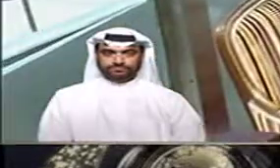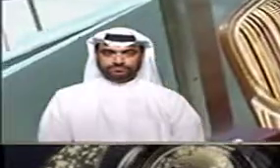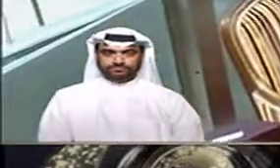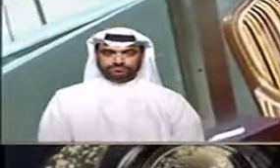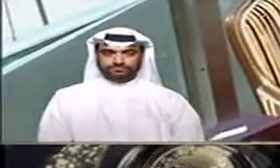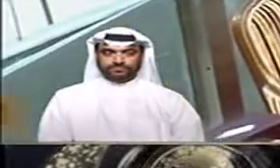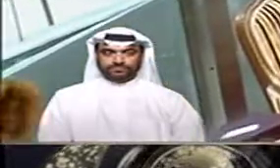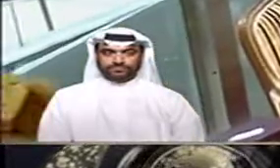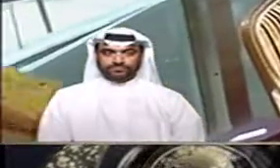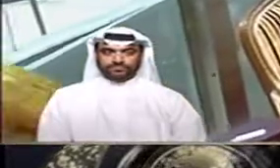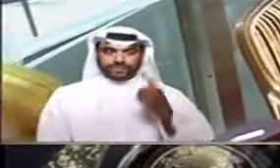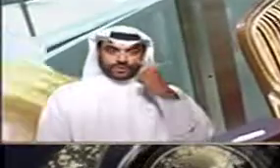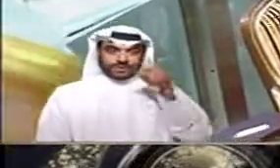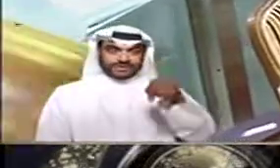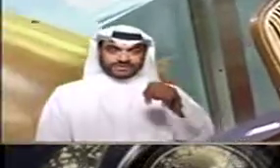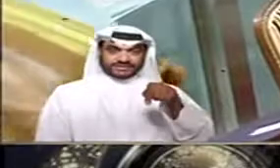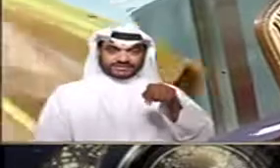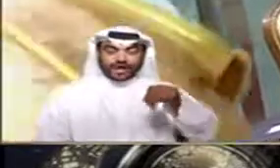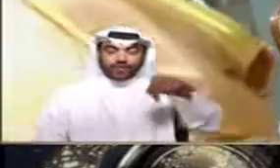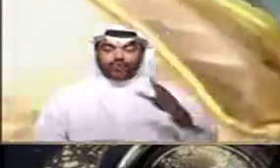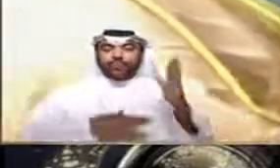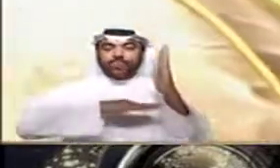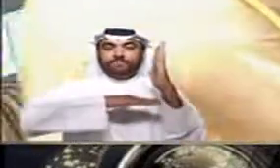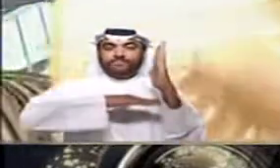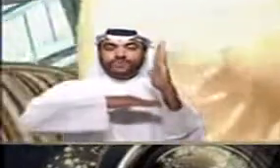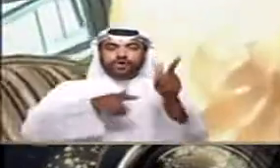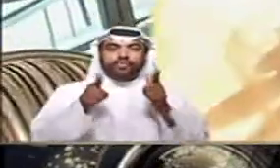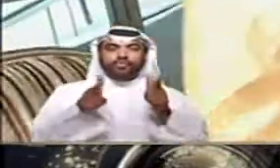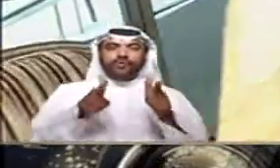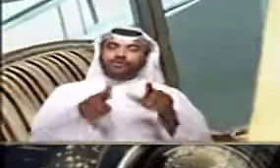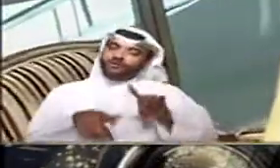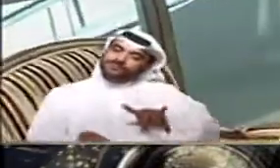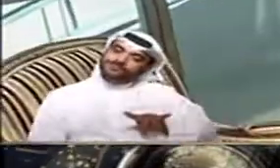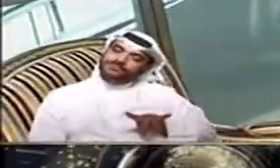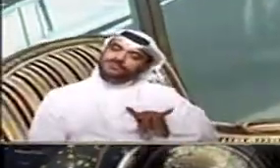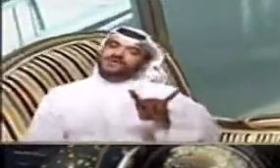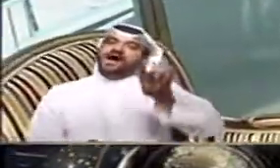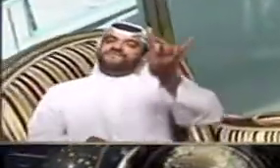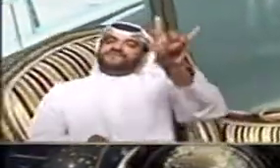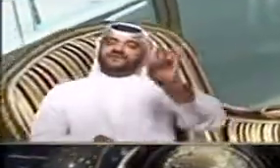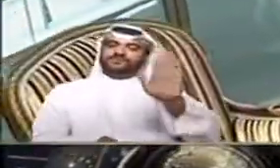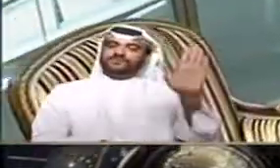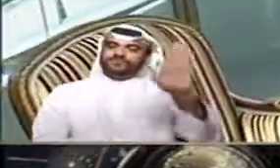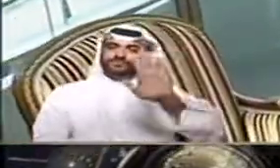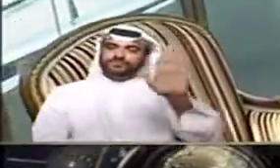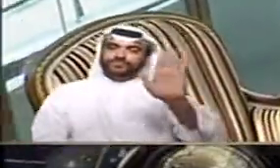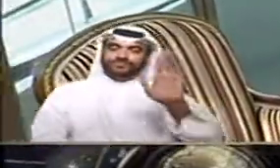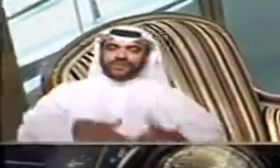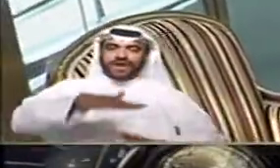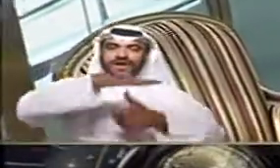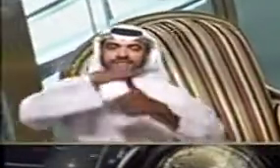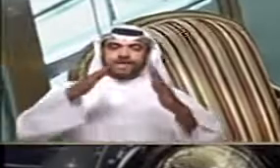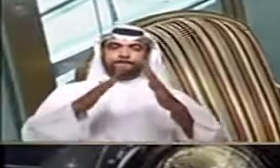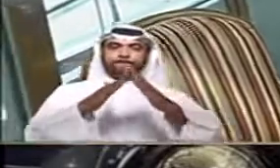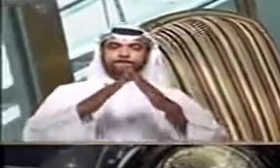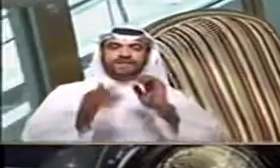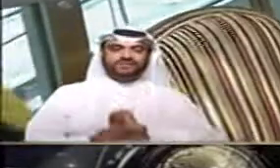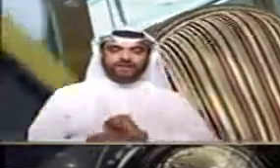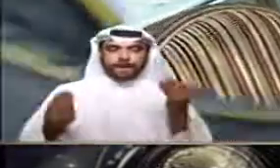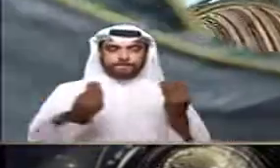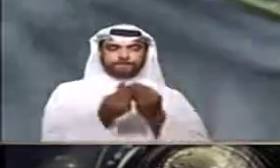غادر البلاد ظهر اليوم فخامة الرئيس عبد الفتاح السيسي رئيس جمهورية مصر العربية الشقيقة